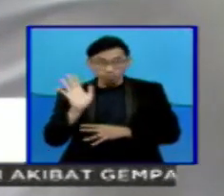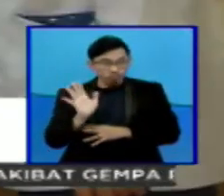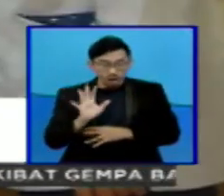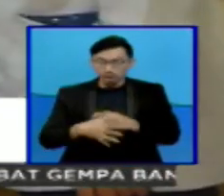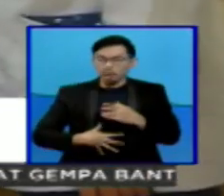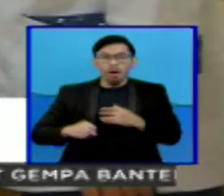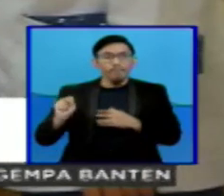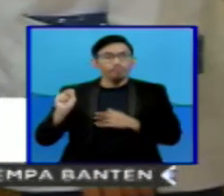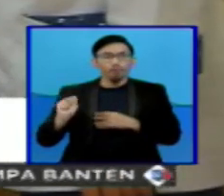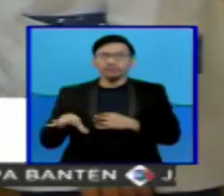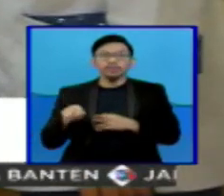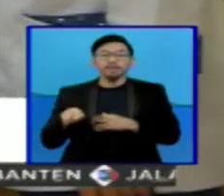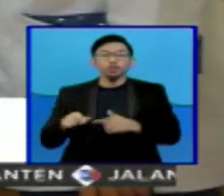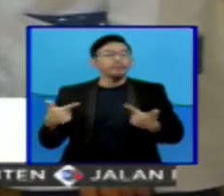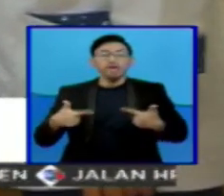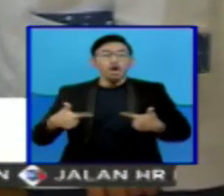kesehatan reproduksi.